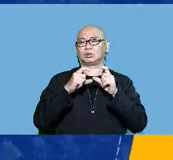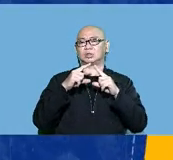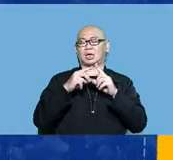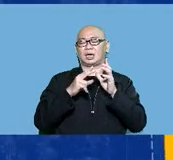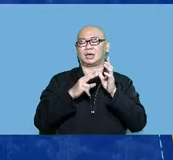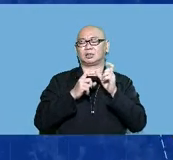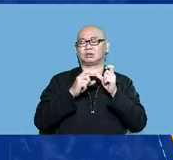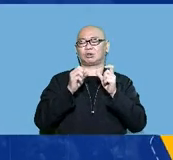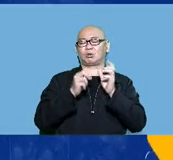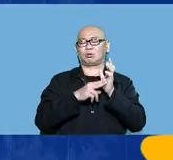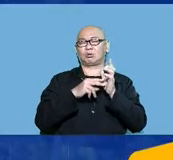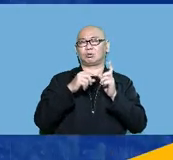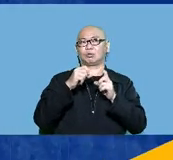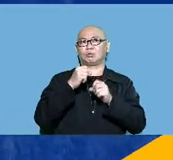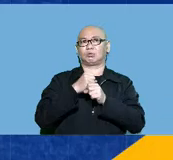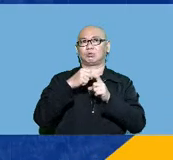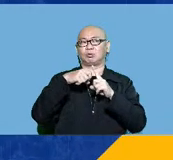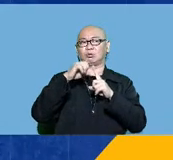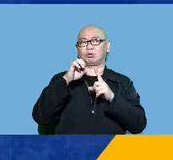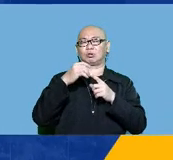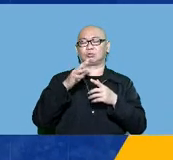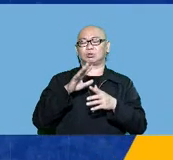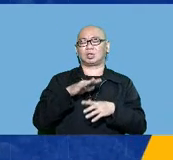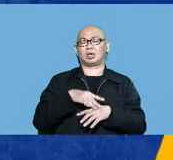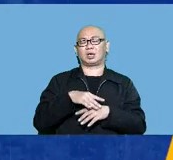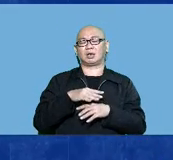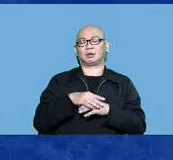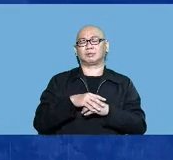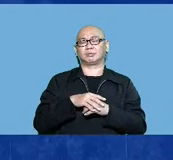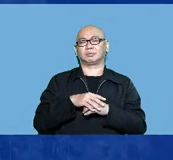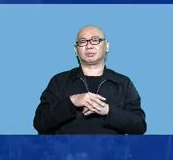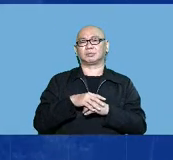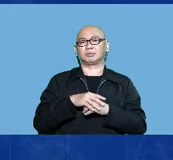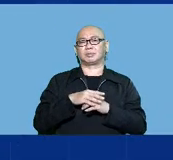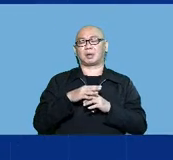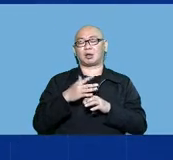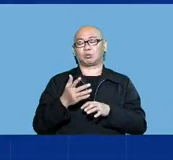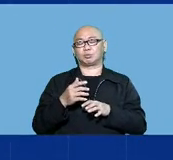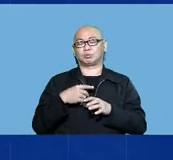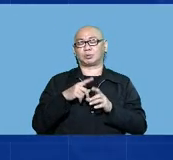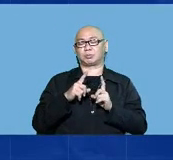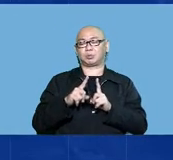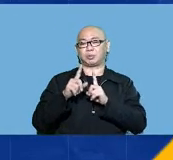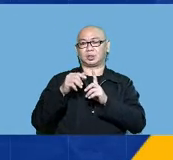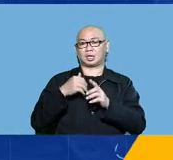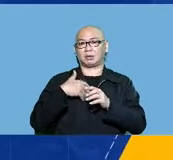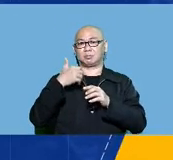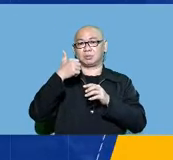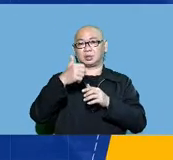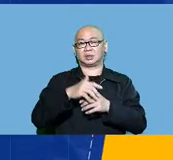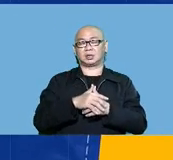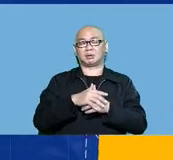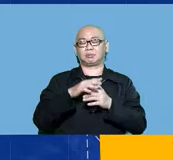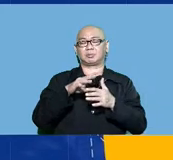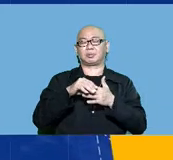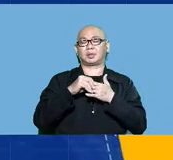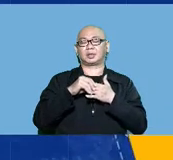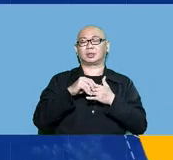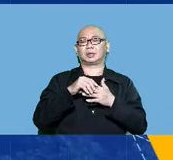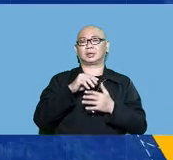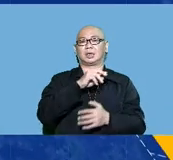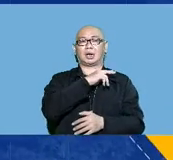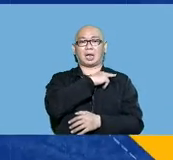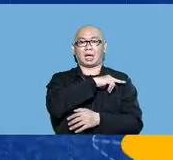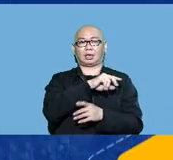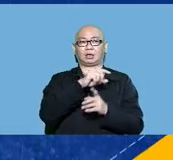Dr. Isonyo Romadi Warsito MS almarhum yang telah membimbing saya sehingga saya bisa meraih gelar